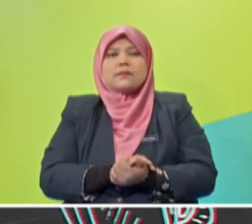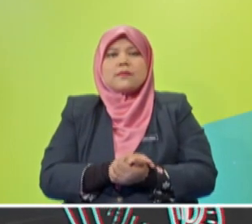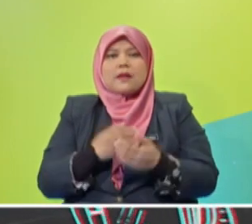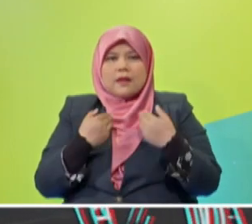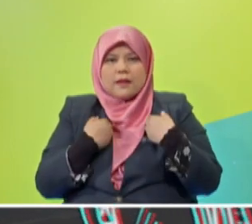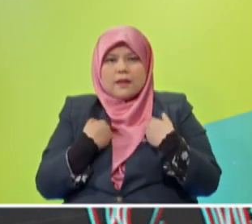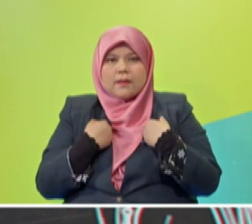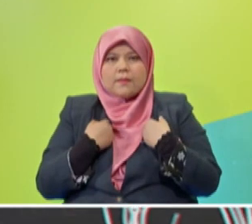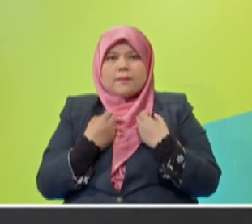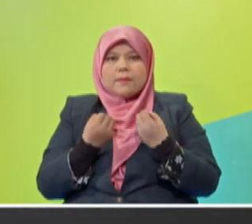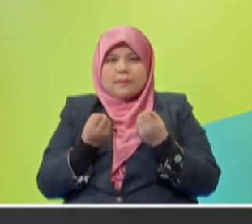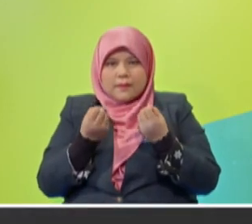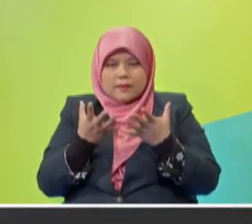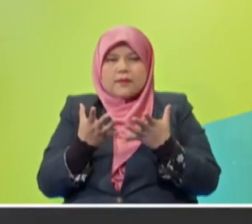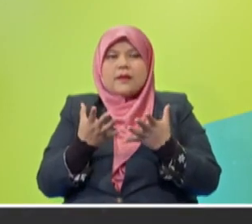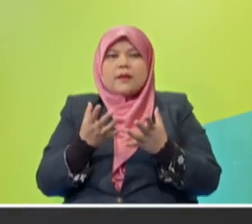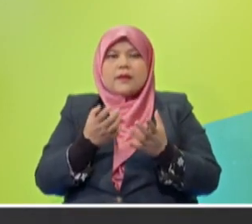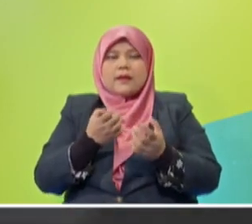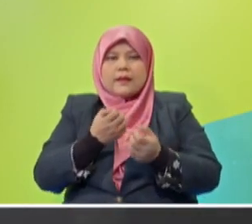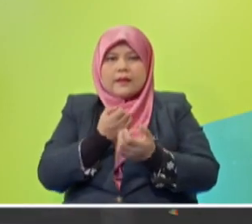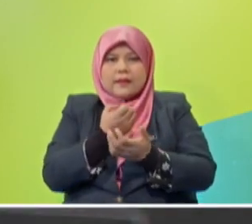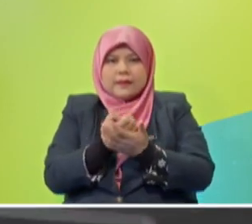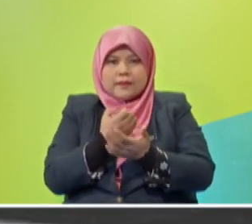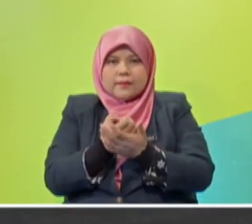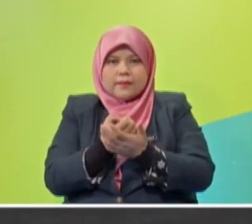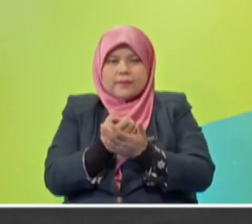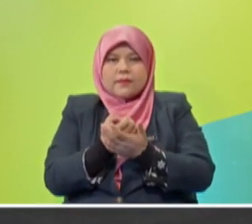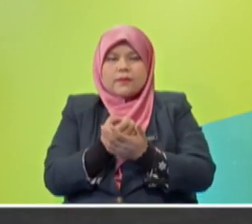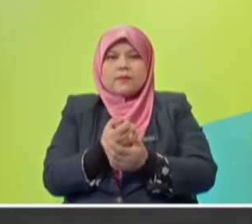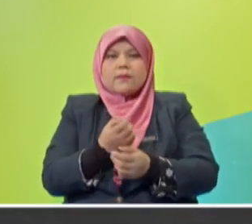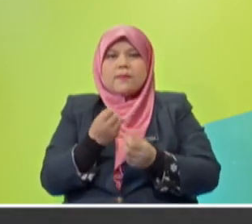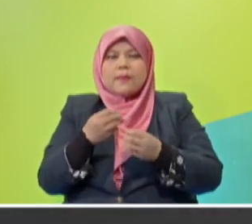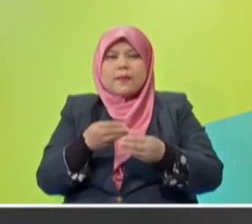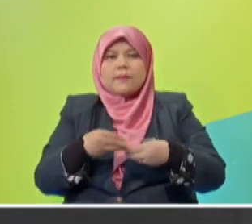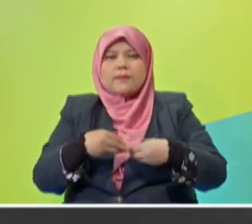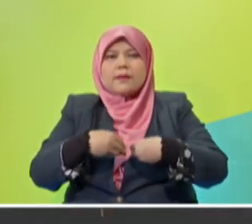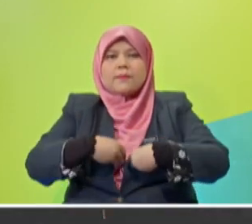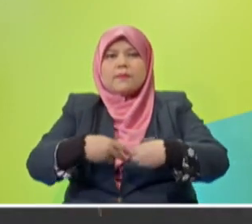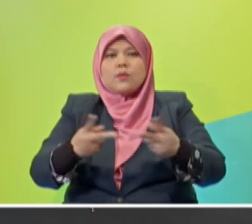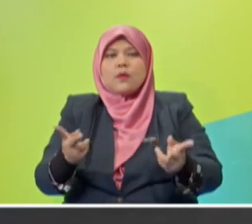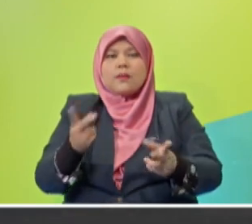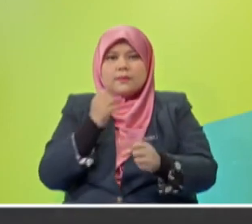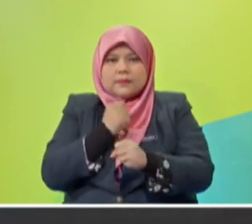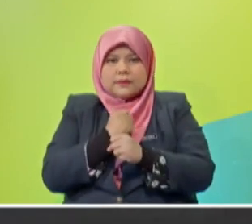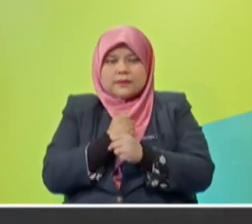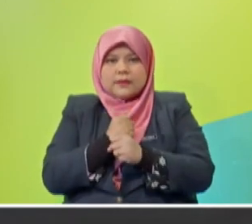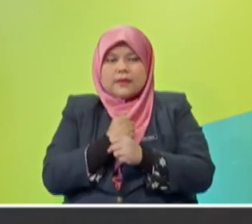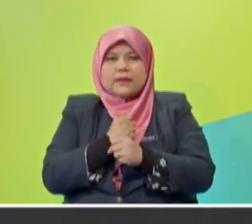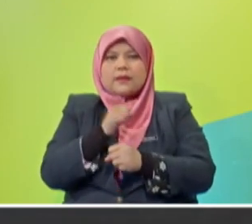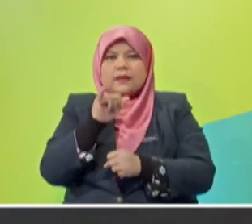Kewujudan pelbagai aktiviti ekonomi akan memberi peluang pekerjaan yang